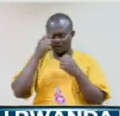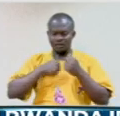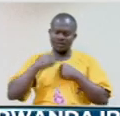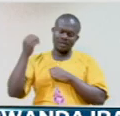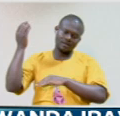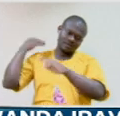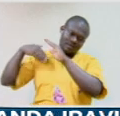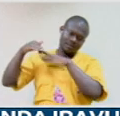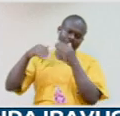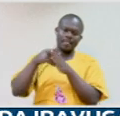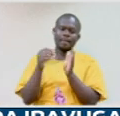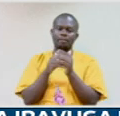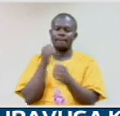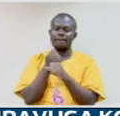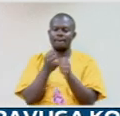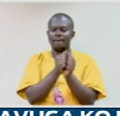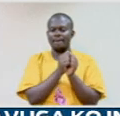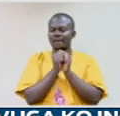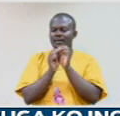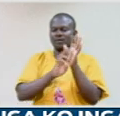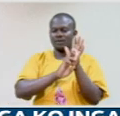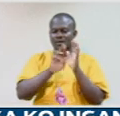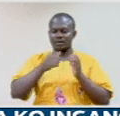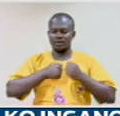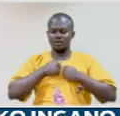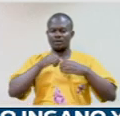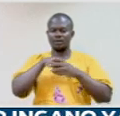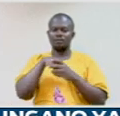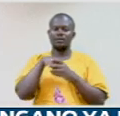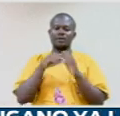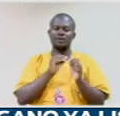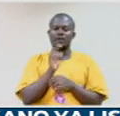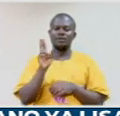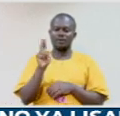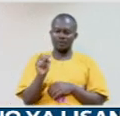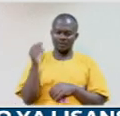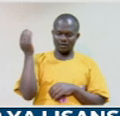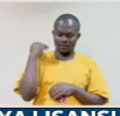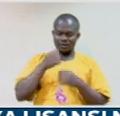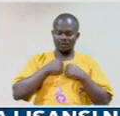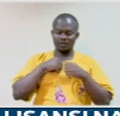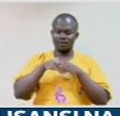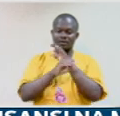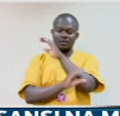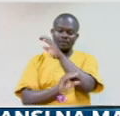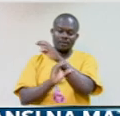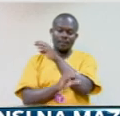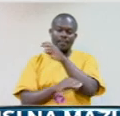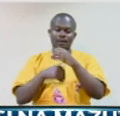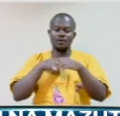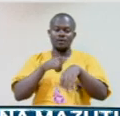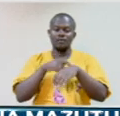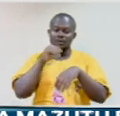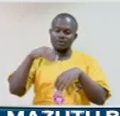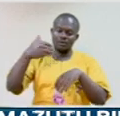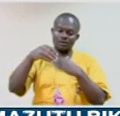gihe akanakorana n'uwari uhagarariye u Rwanda mu muryango w'abibumbye icyo gihe u Rwanda rwari mu bihugu bifite umwanya